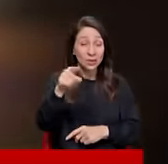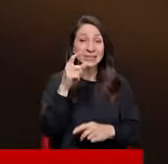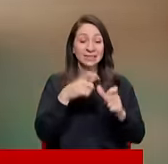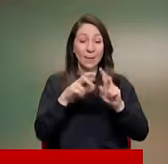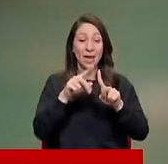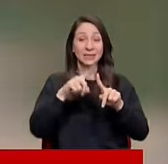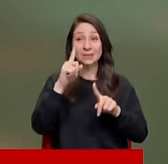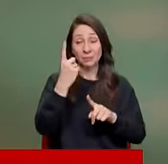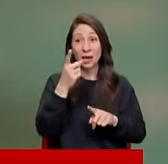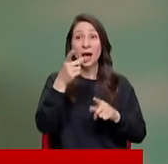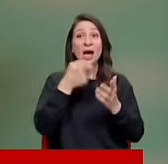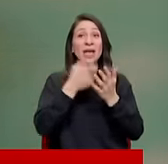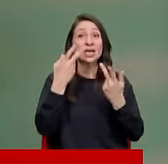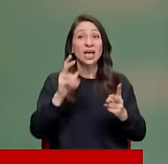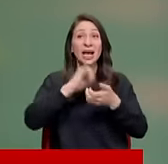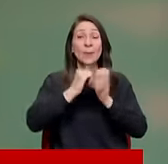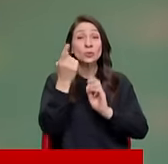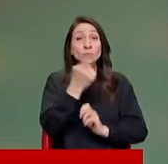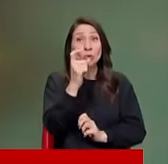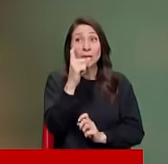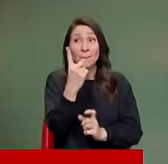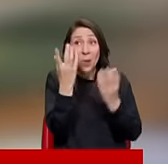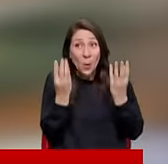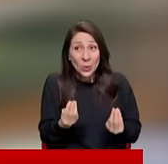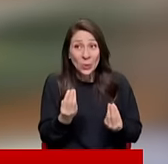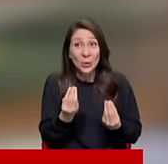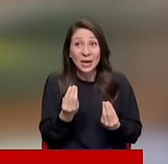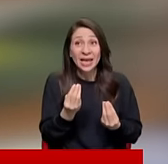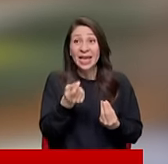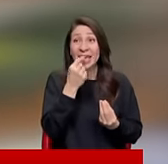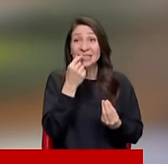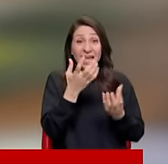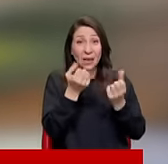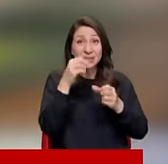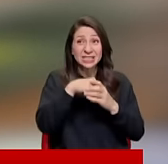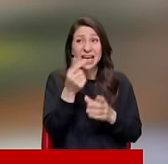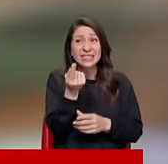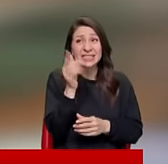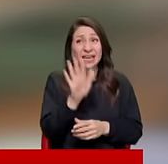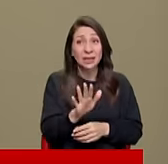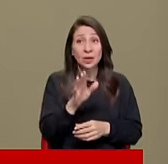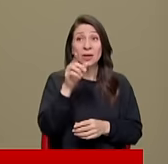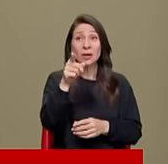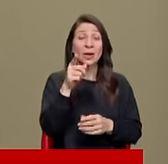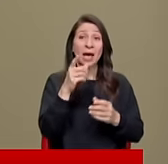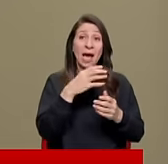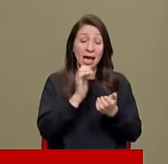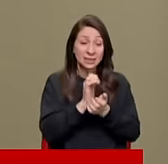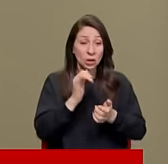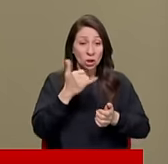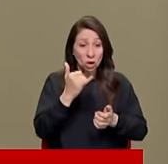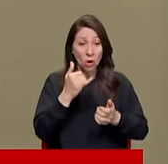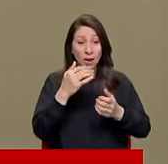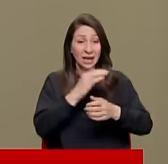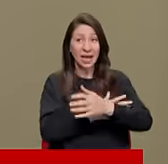tip 1 hastası. Adına açılan kampanya tam %91'e ulaştı. İlacına ulaşmasına az kaldı. Uğurlu ailesi kilo ve kas